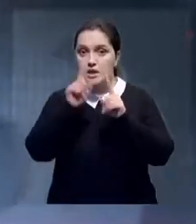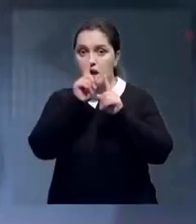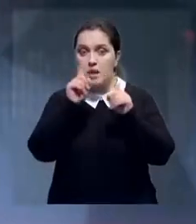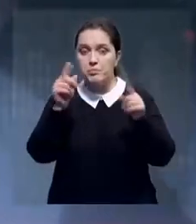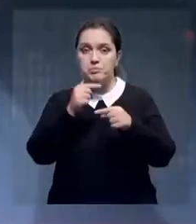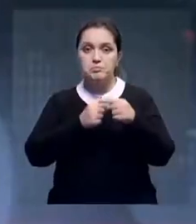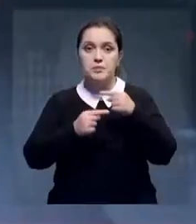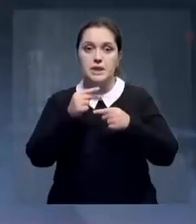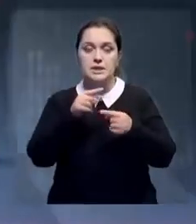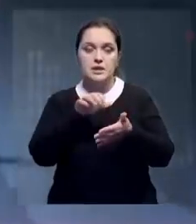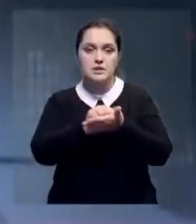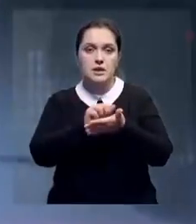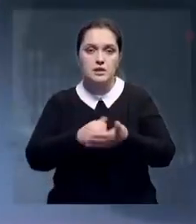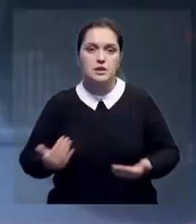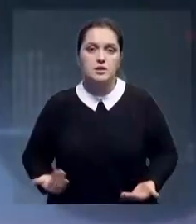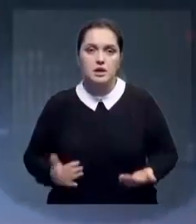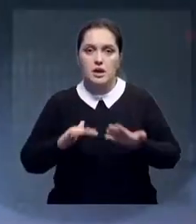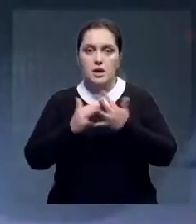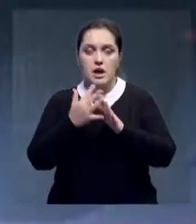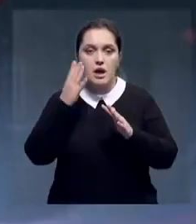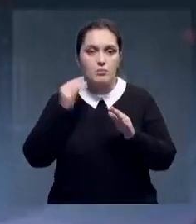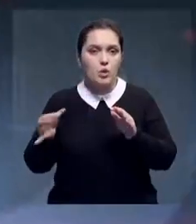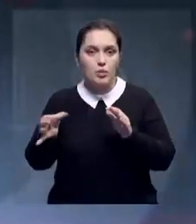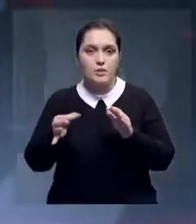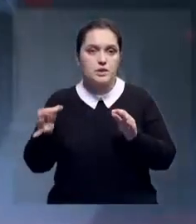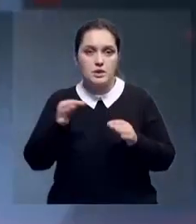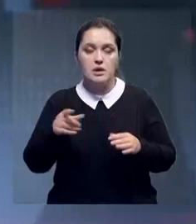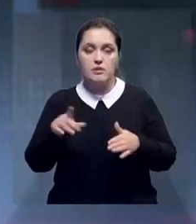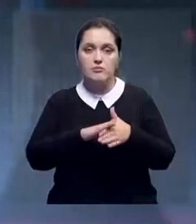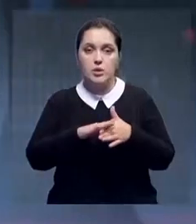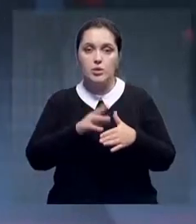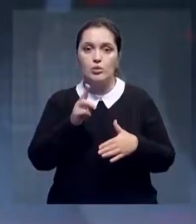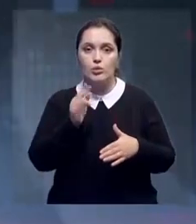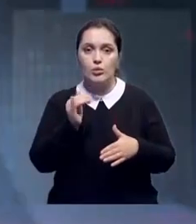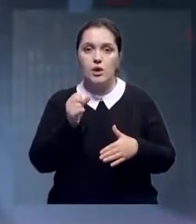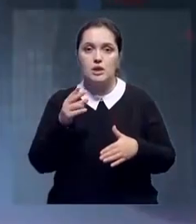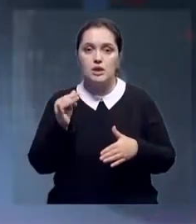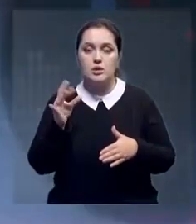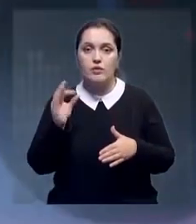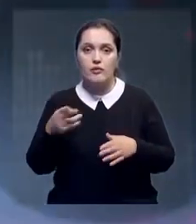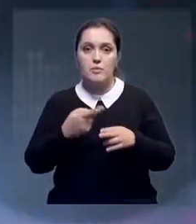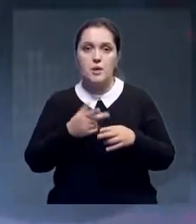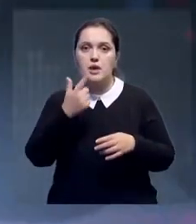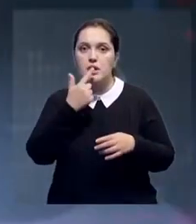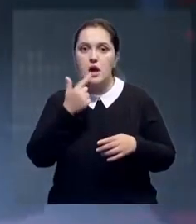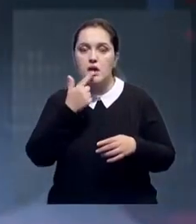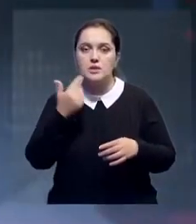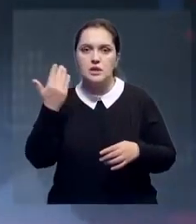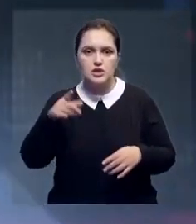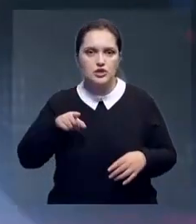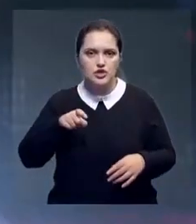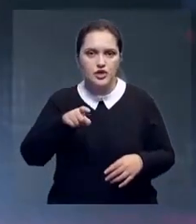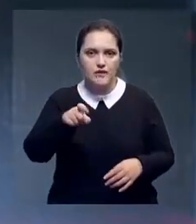Необычным бизнесом занялся житель села Акдала в Алматинской области. Мархабат Куандыков разводит красных